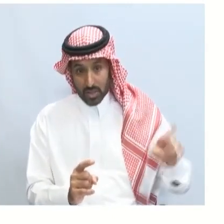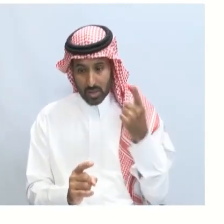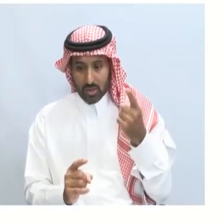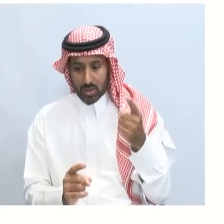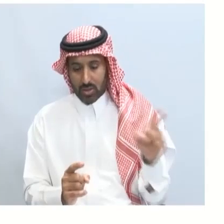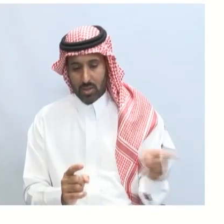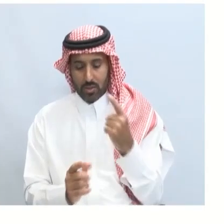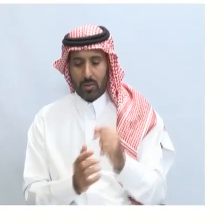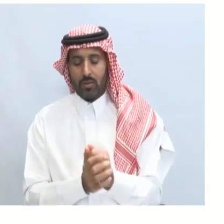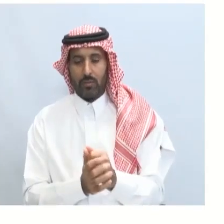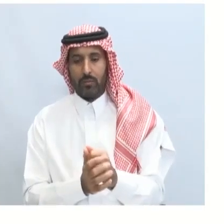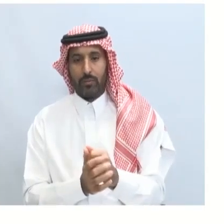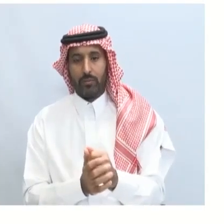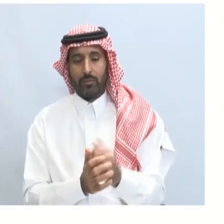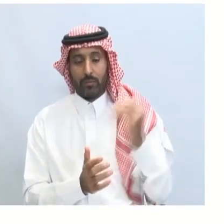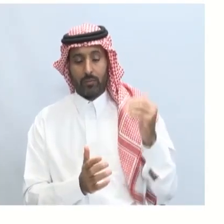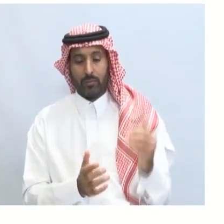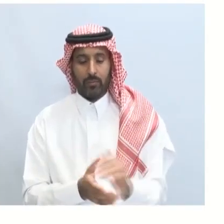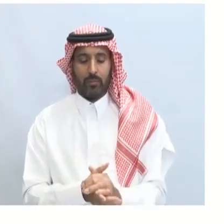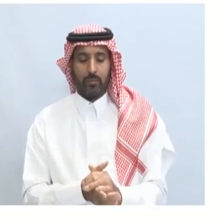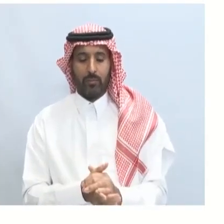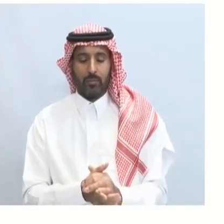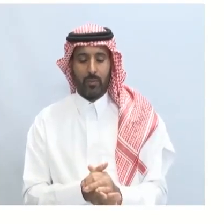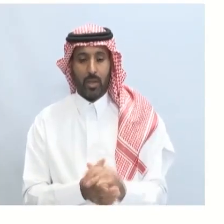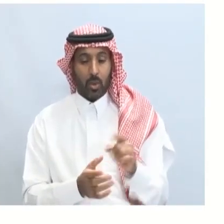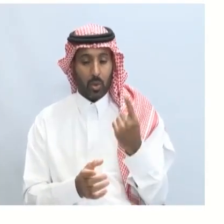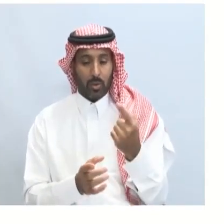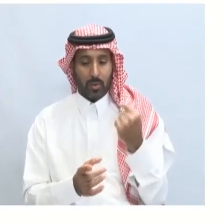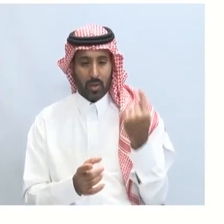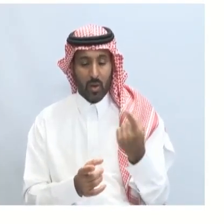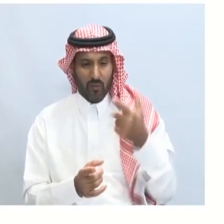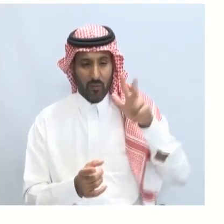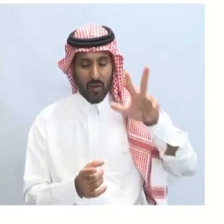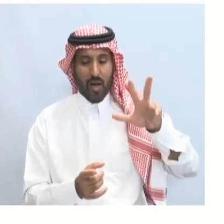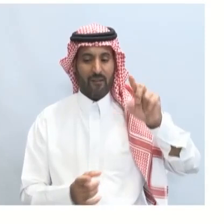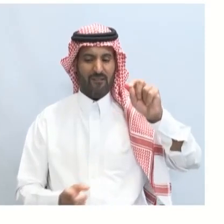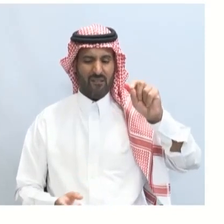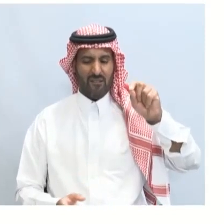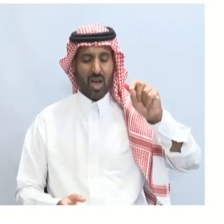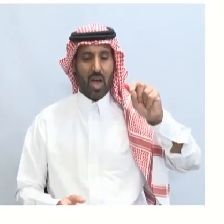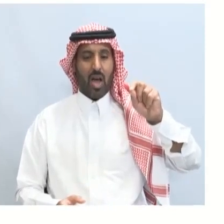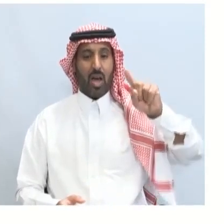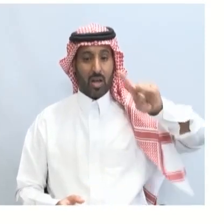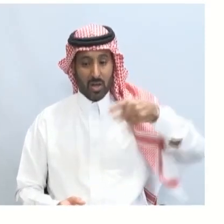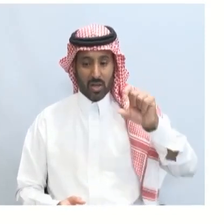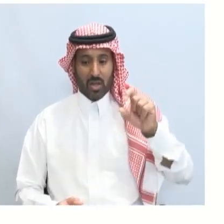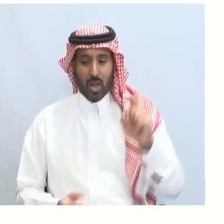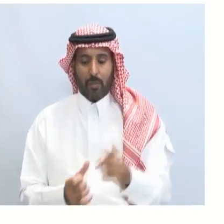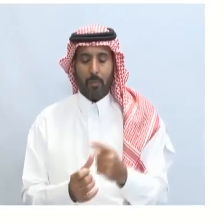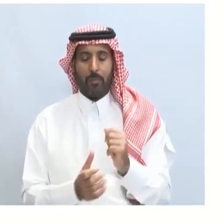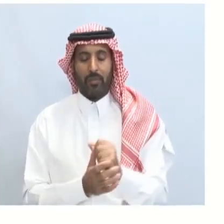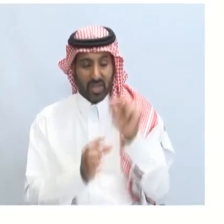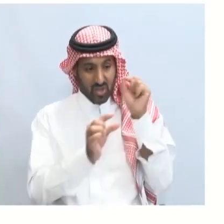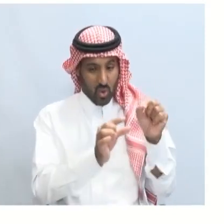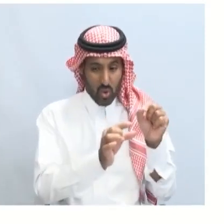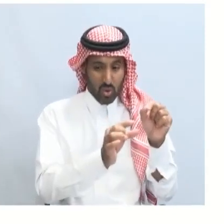فيك الجواب صحيح هذه العباره صحيحه نقطه التفرد او النقطه المفرده